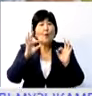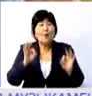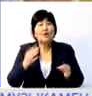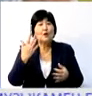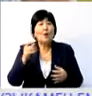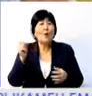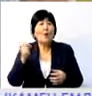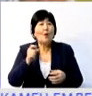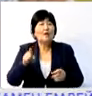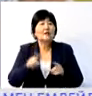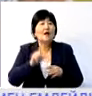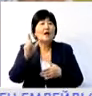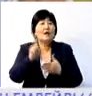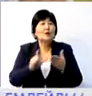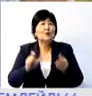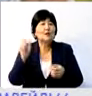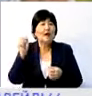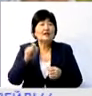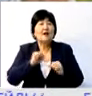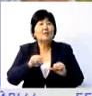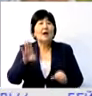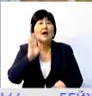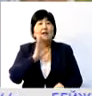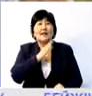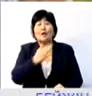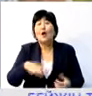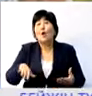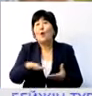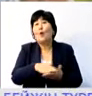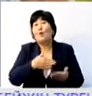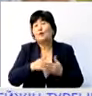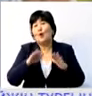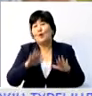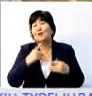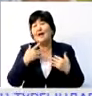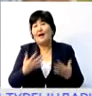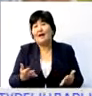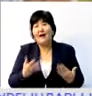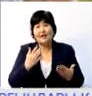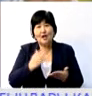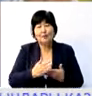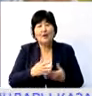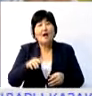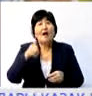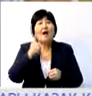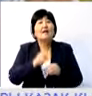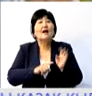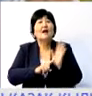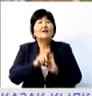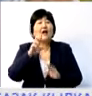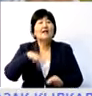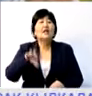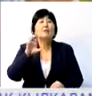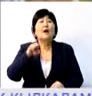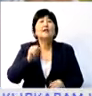алтын, өлеңшінің сөз алтын деген дәмсіл де батыр аналар ансамблінің қоғамдағы орнын айғақтап тұр. Алғашқы қадамдарын елдің